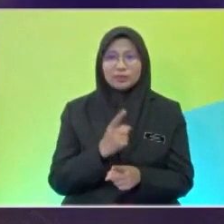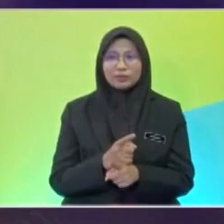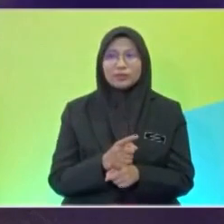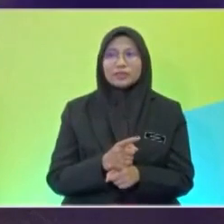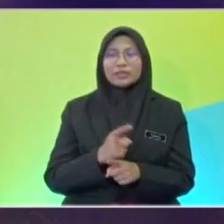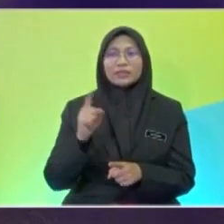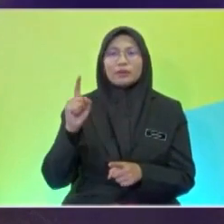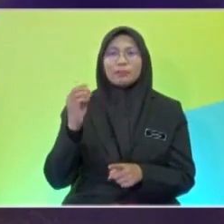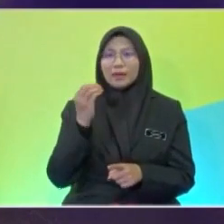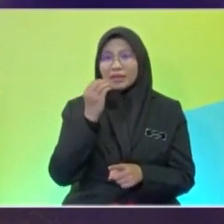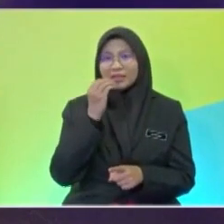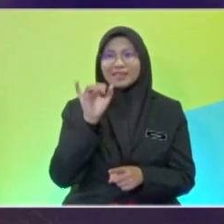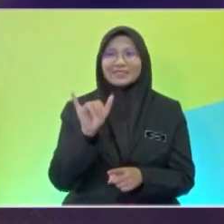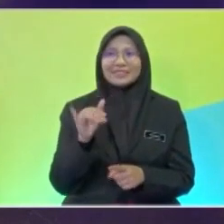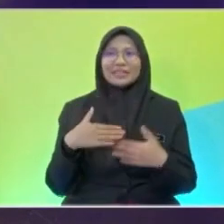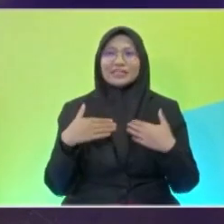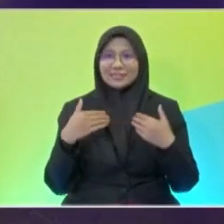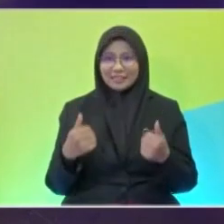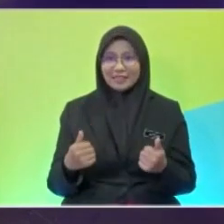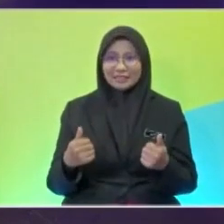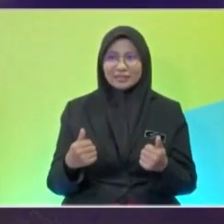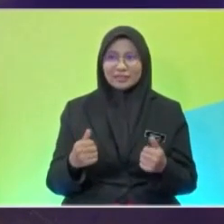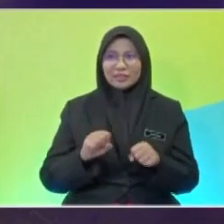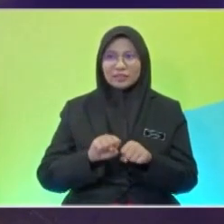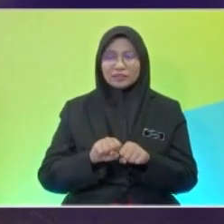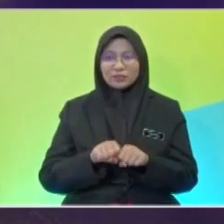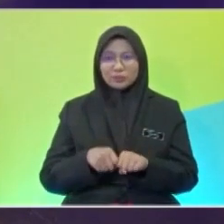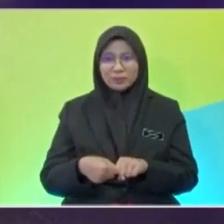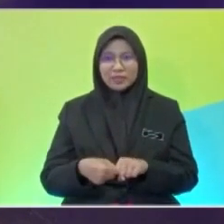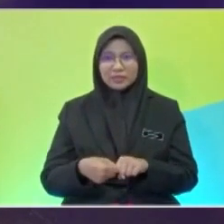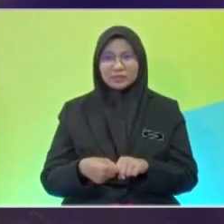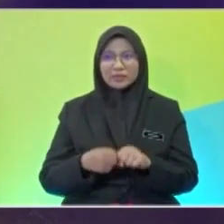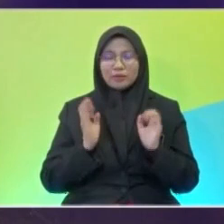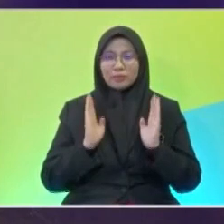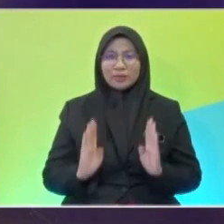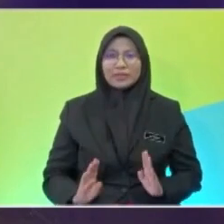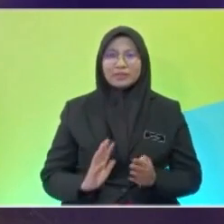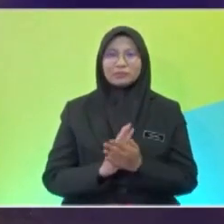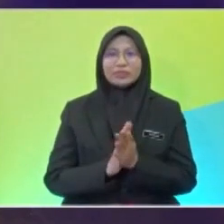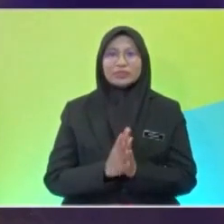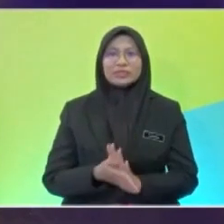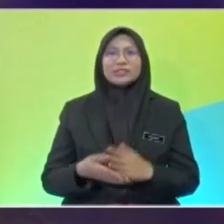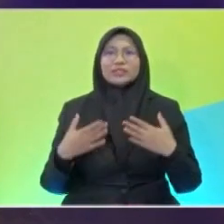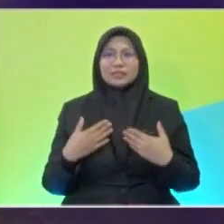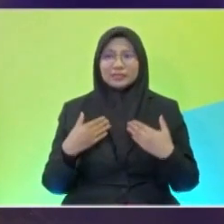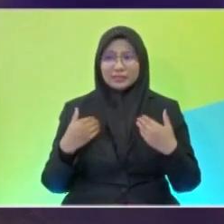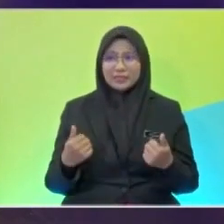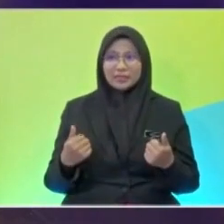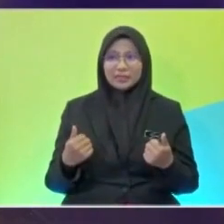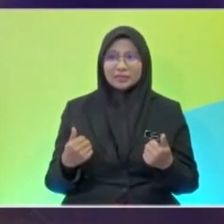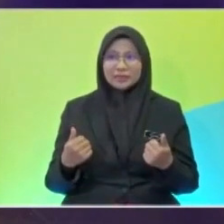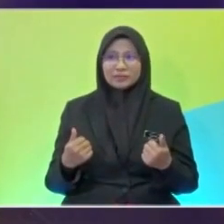iya menarik juga saya setuju ngapain juga sebagai seorang ahli fisioterapi juga kita selalu